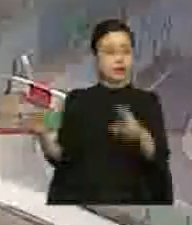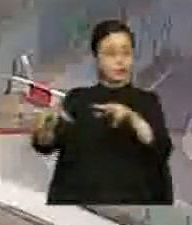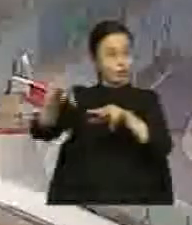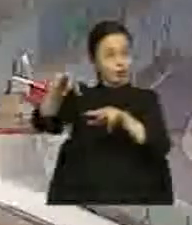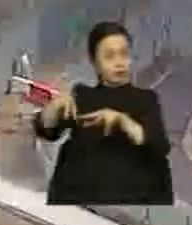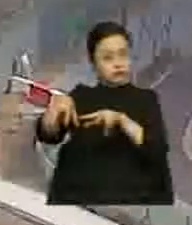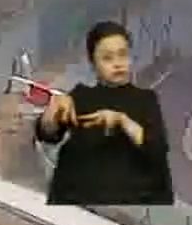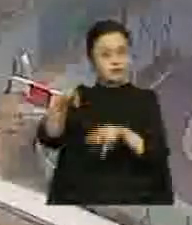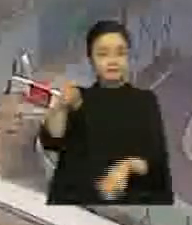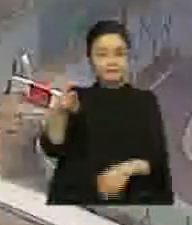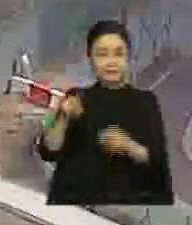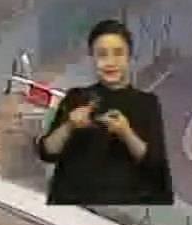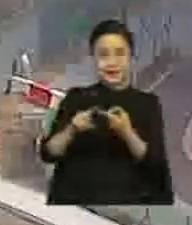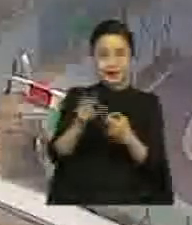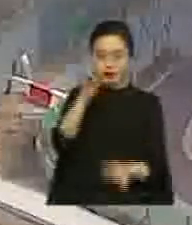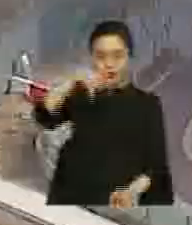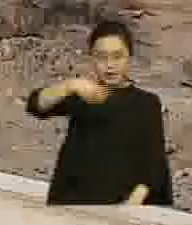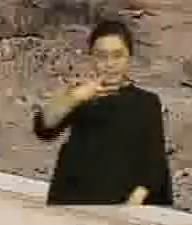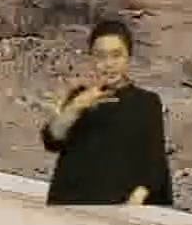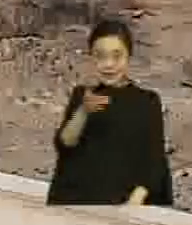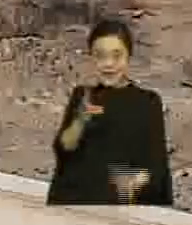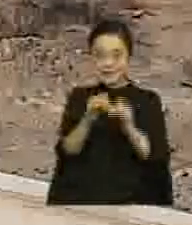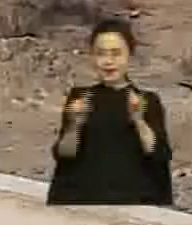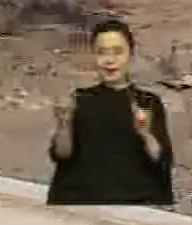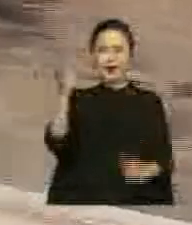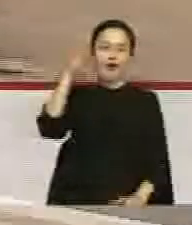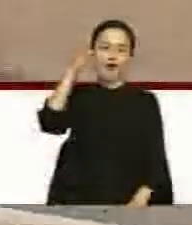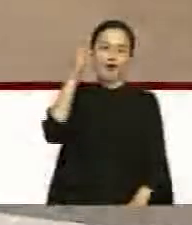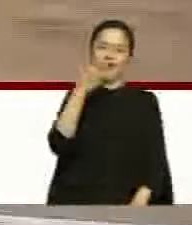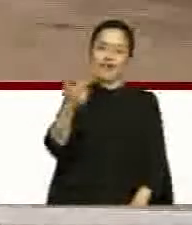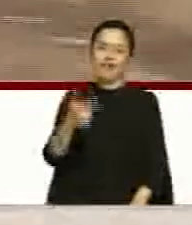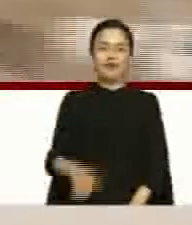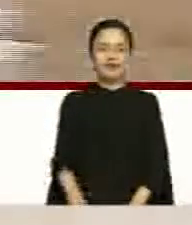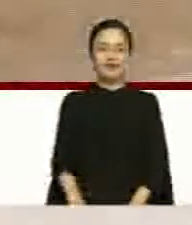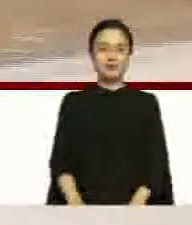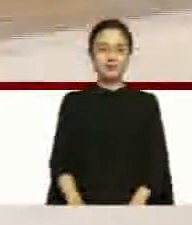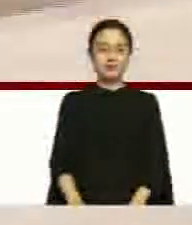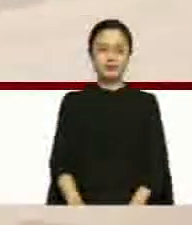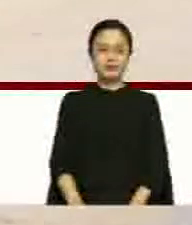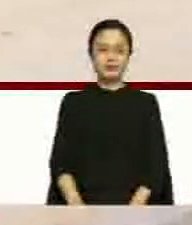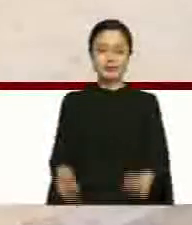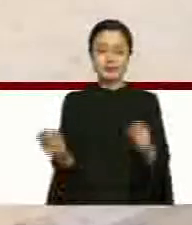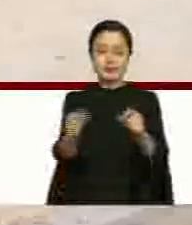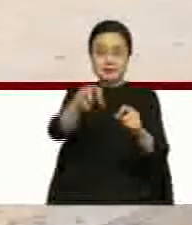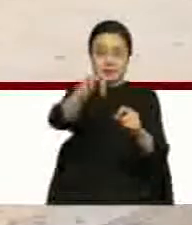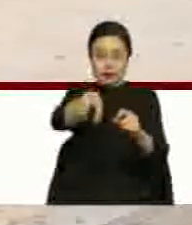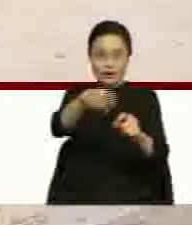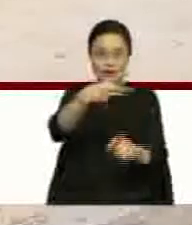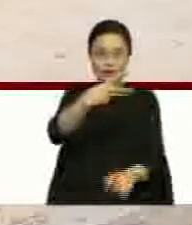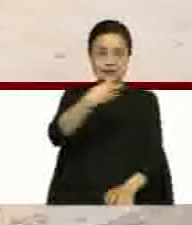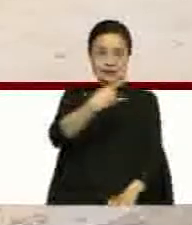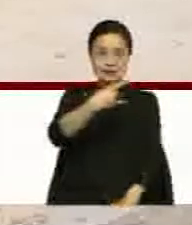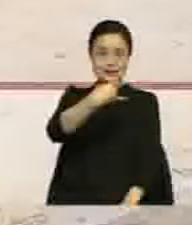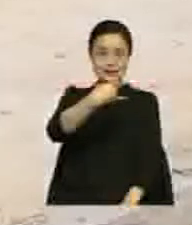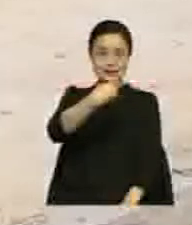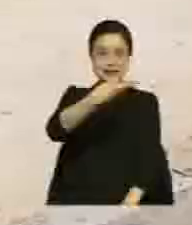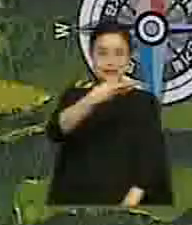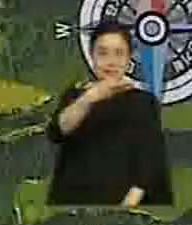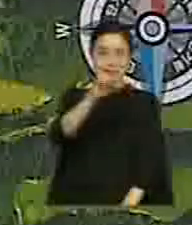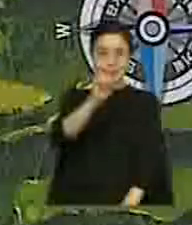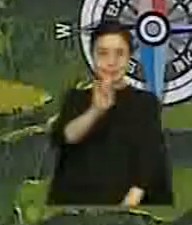허파가 될 것으로 기대하고 있습니다. 특히 트램 노선을 끼고 있어 침체된 트랜짓물의 활력소가 될 것으로 평가받고